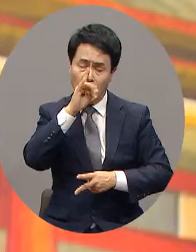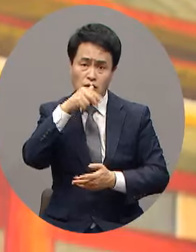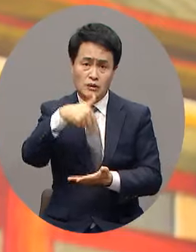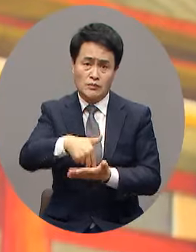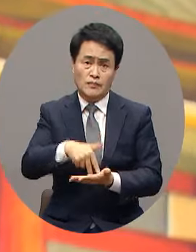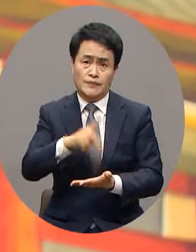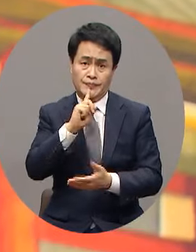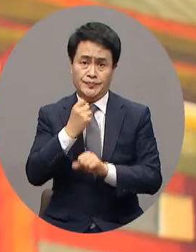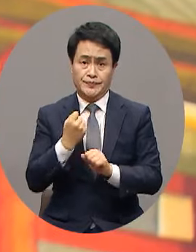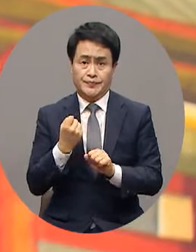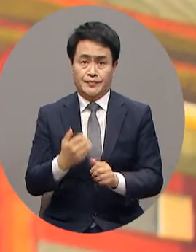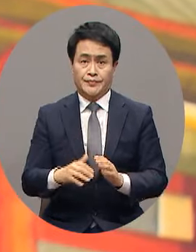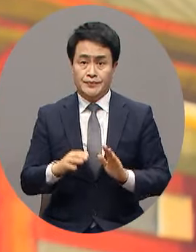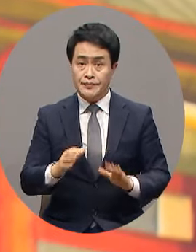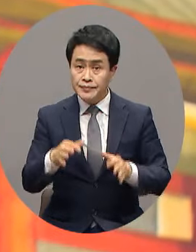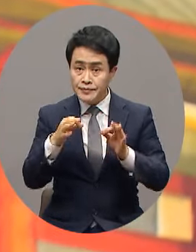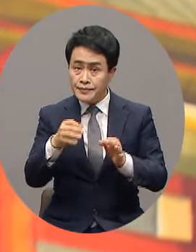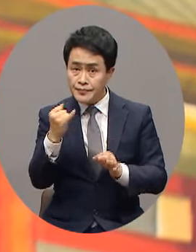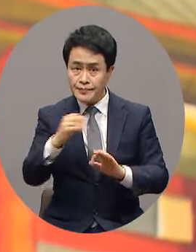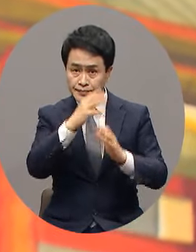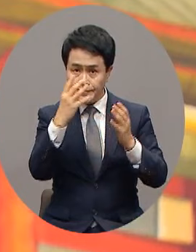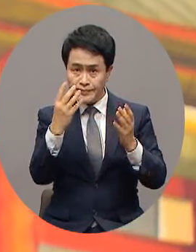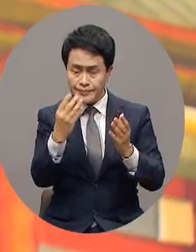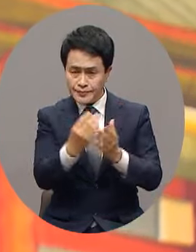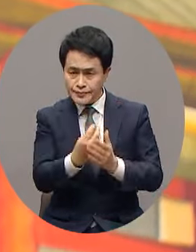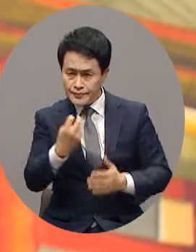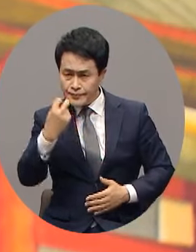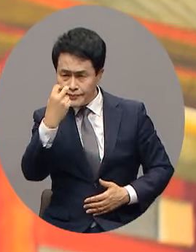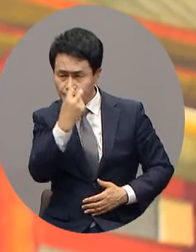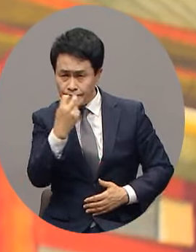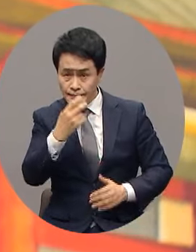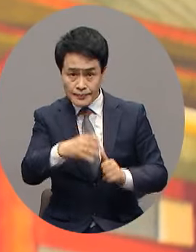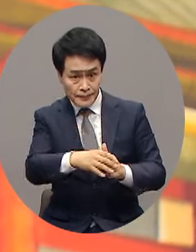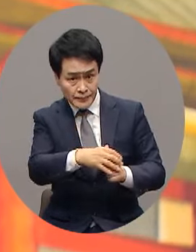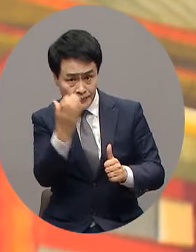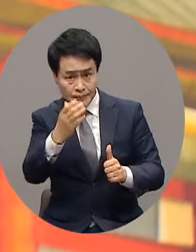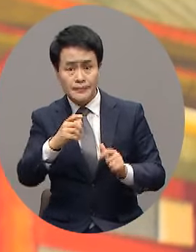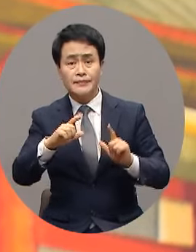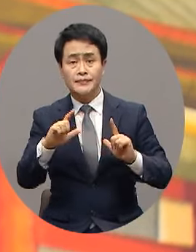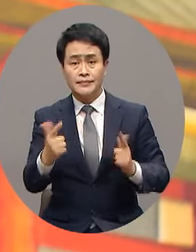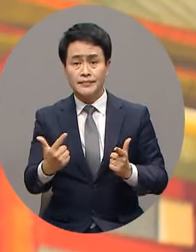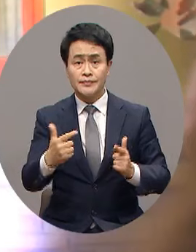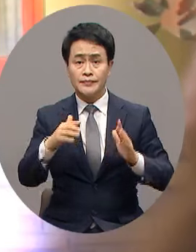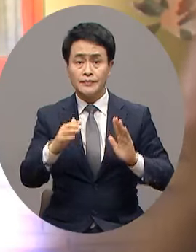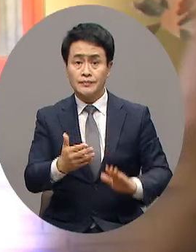했습니다. 김 여사가 완전히 수사망을 벗어나는 것은 아닙니다.